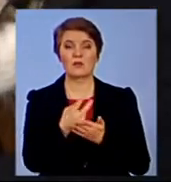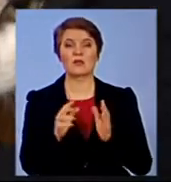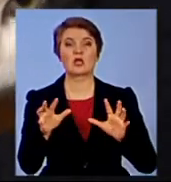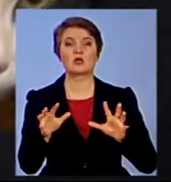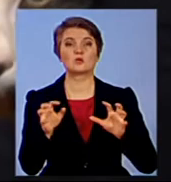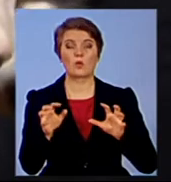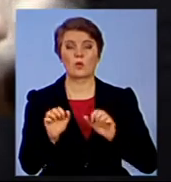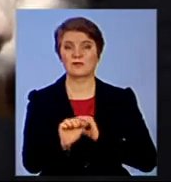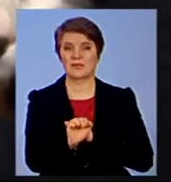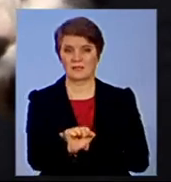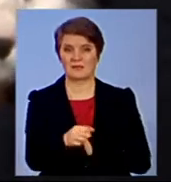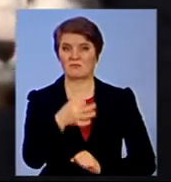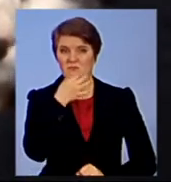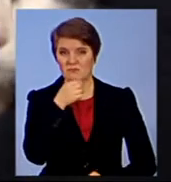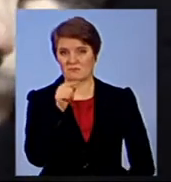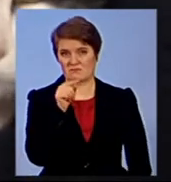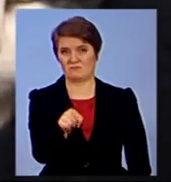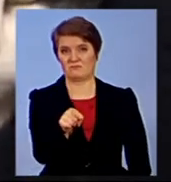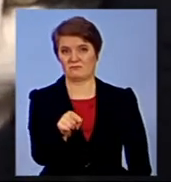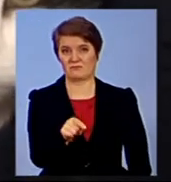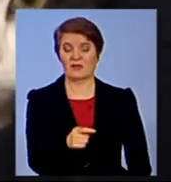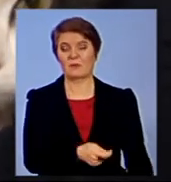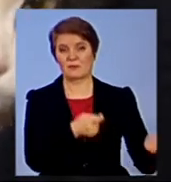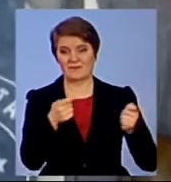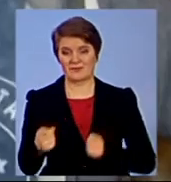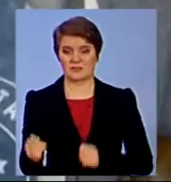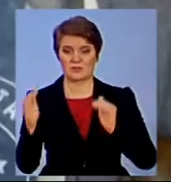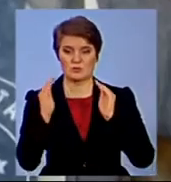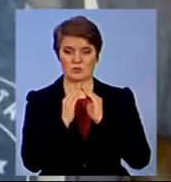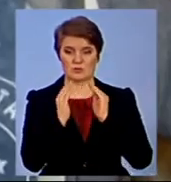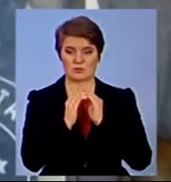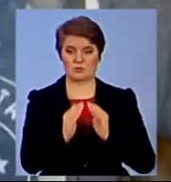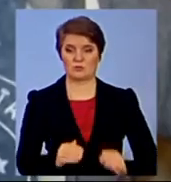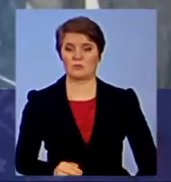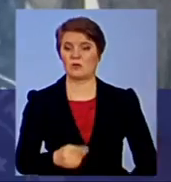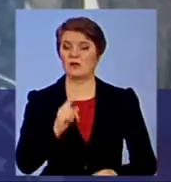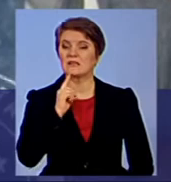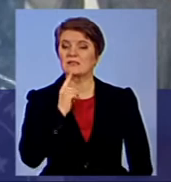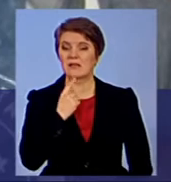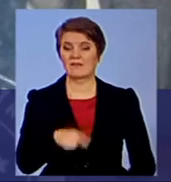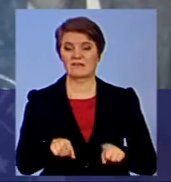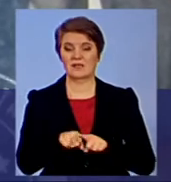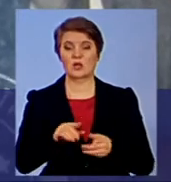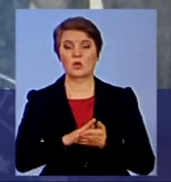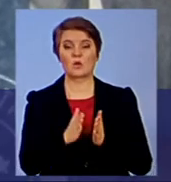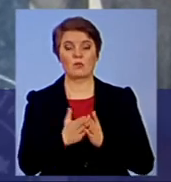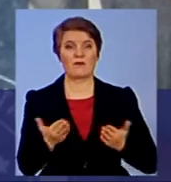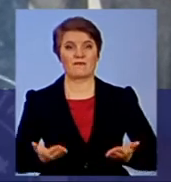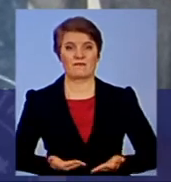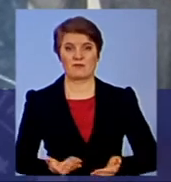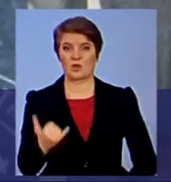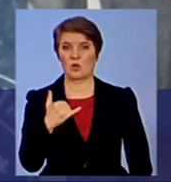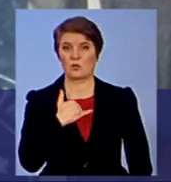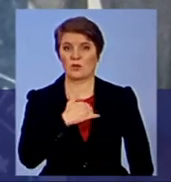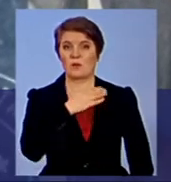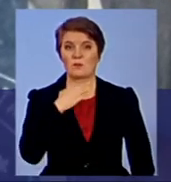зоозахисники. Уподобали одразу і вже наступного дня привезли додому. Їм дуже складно в таких умовах виживати. У нас, на жаль,